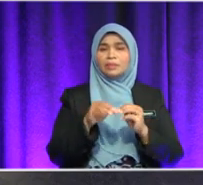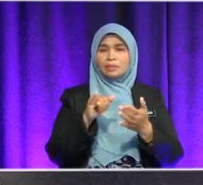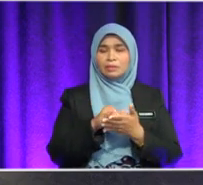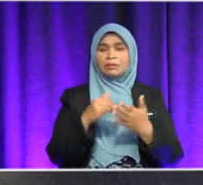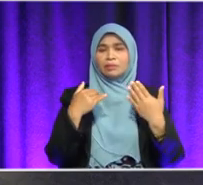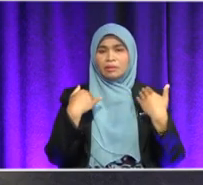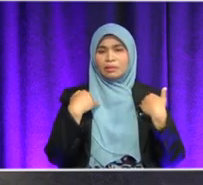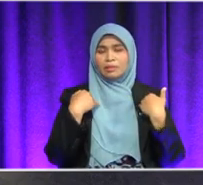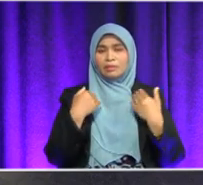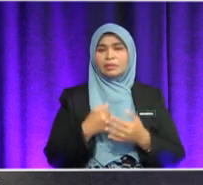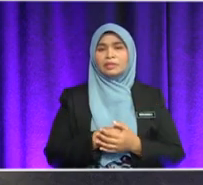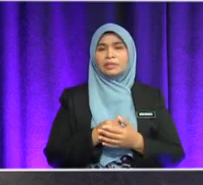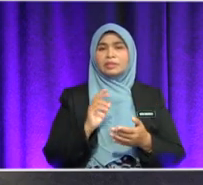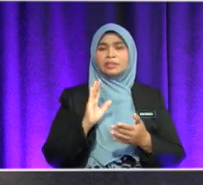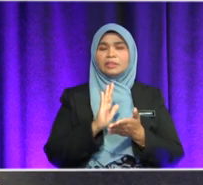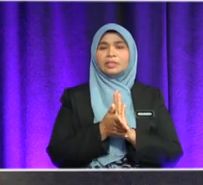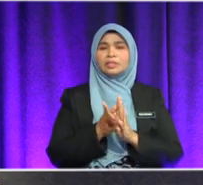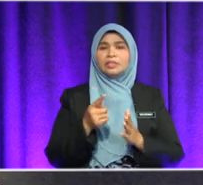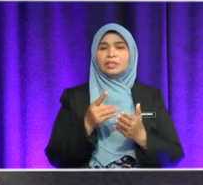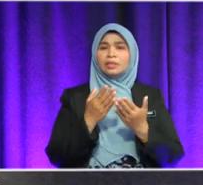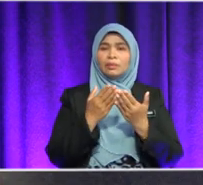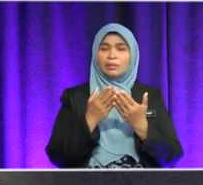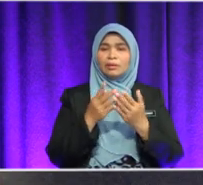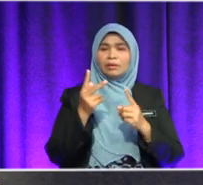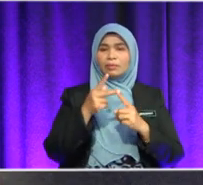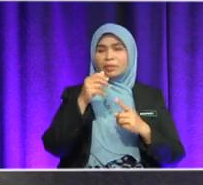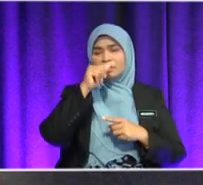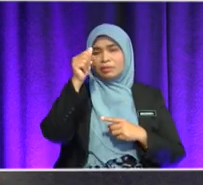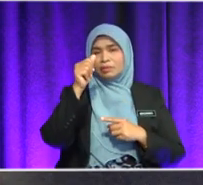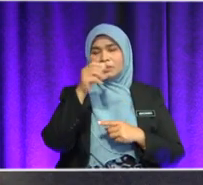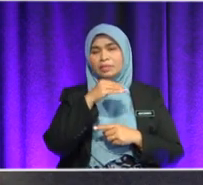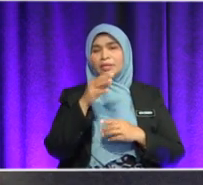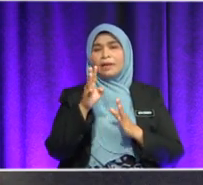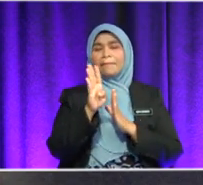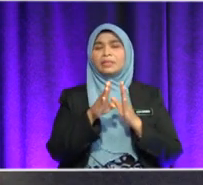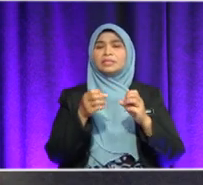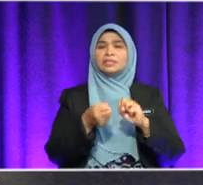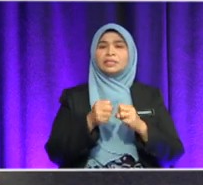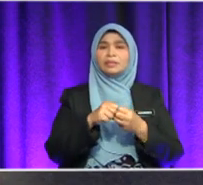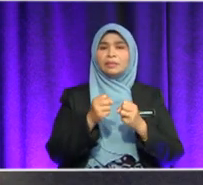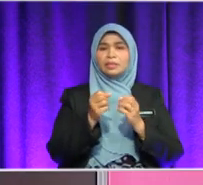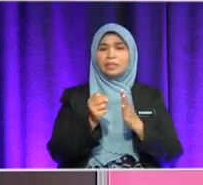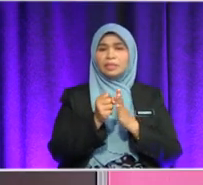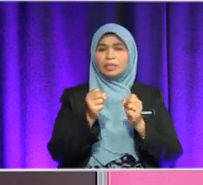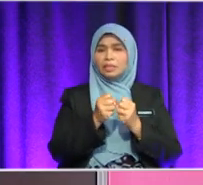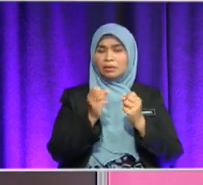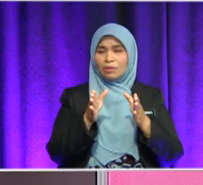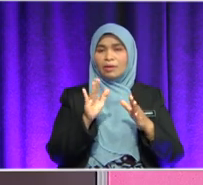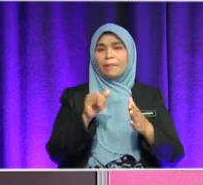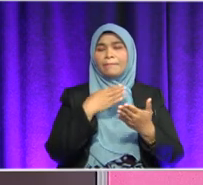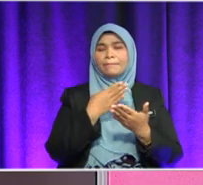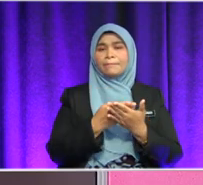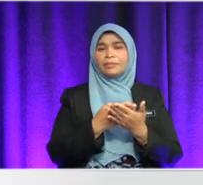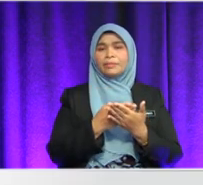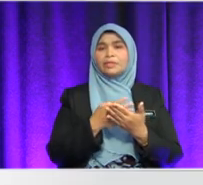kita doa kepada Allah kita bersahabat dengan orang-orang yang baik Oke kita minta sahabat-sahabat kita yang ada dalam hukum ini sapu yang